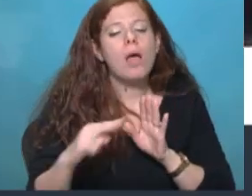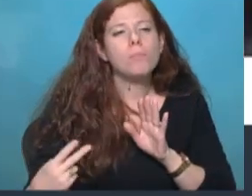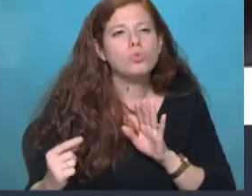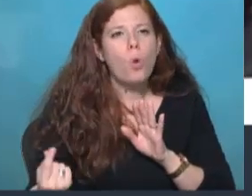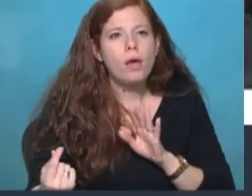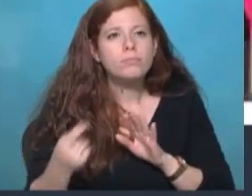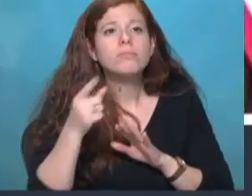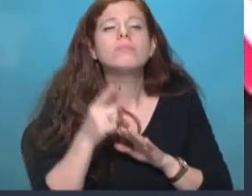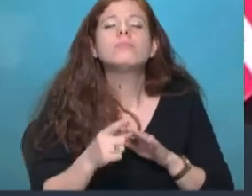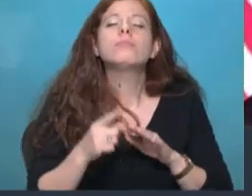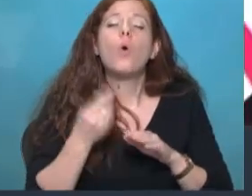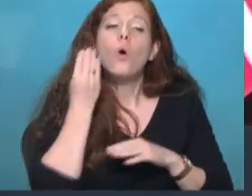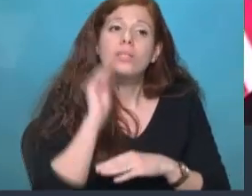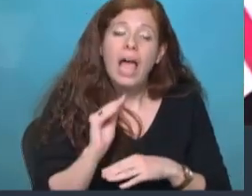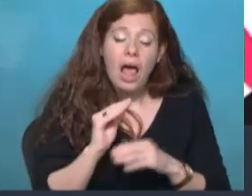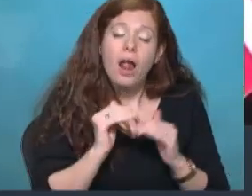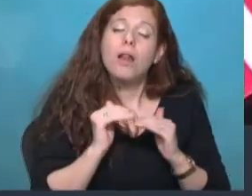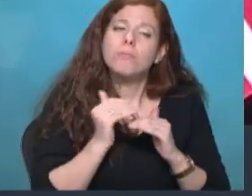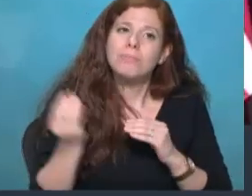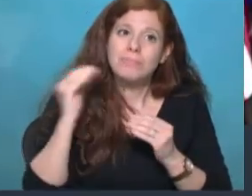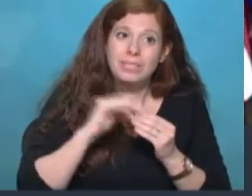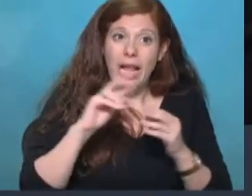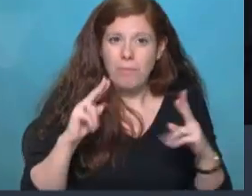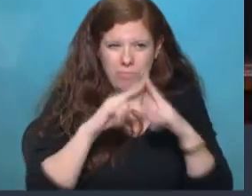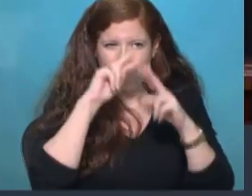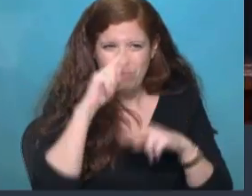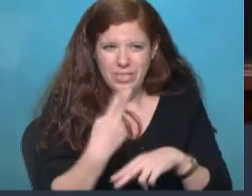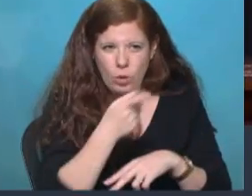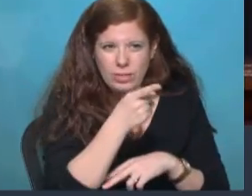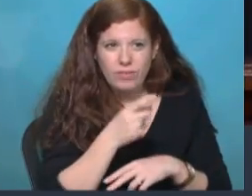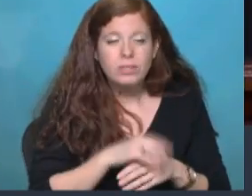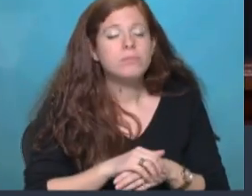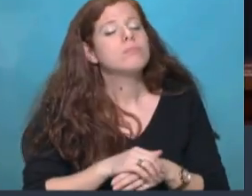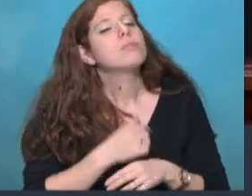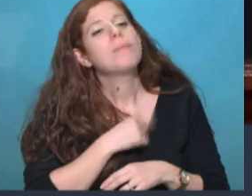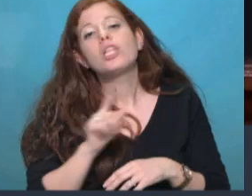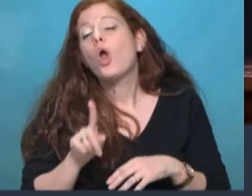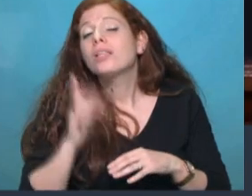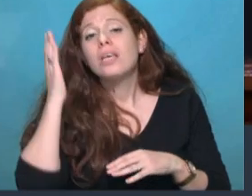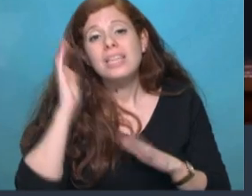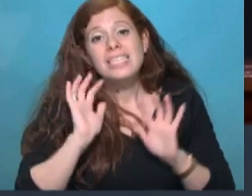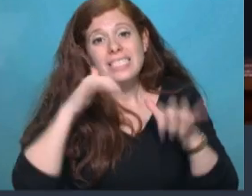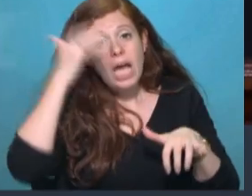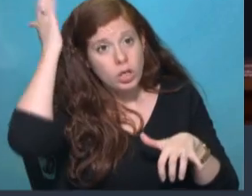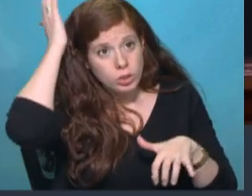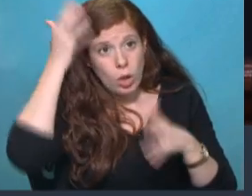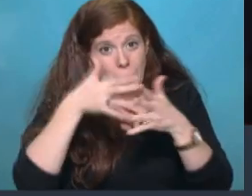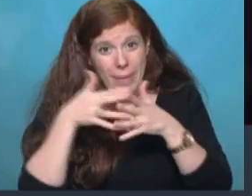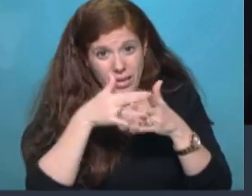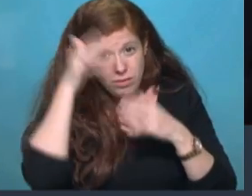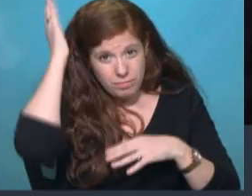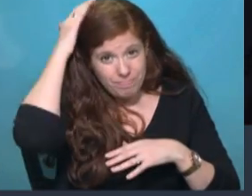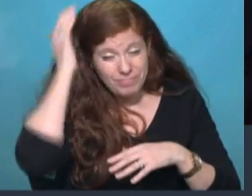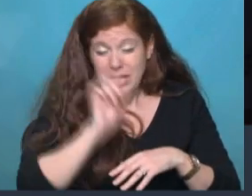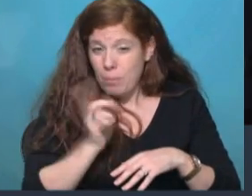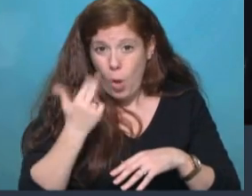נוספת בקרוב עם קים ג'ונגון. If I had not been elected president of the United States, we would right now,